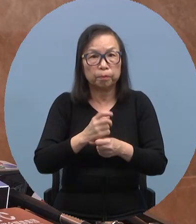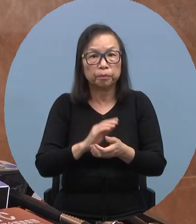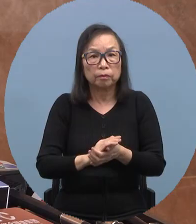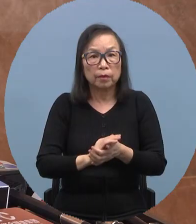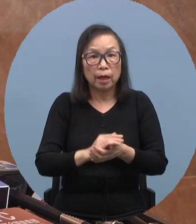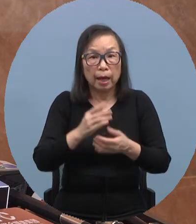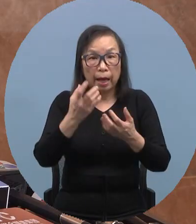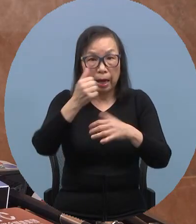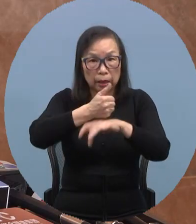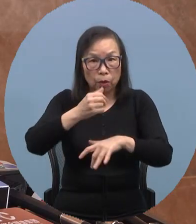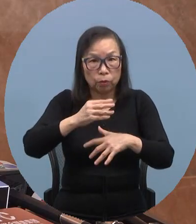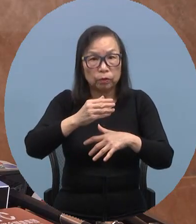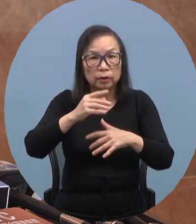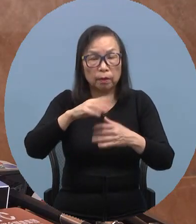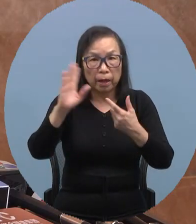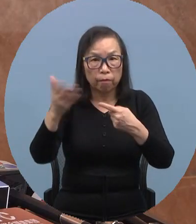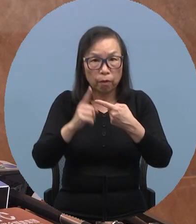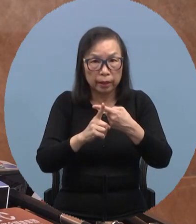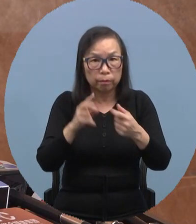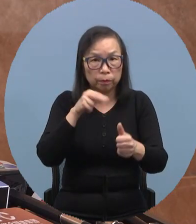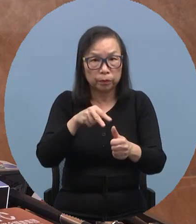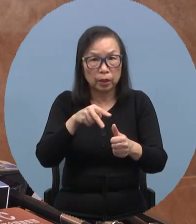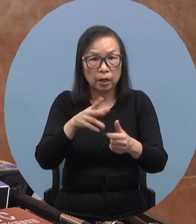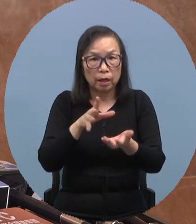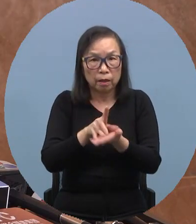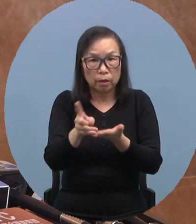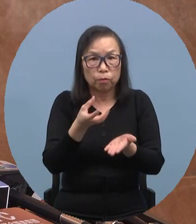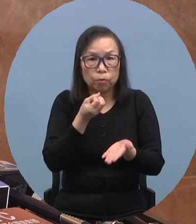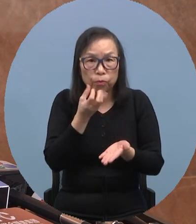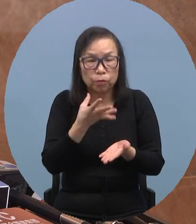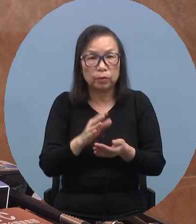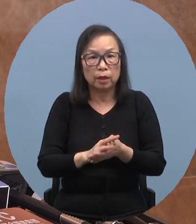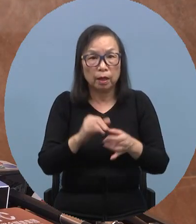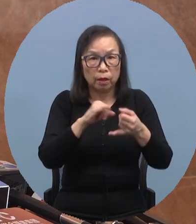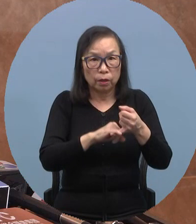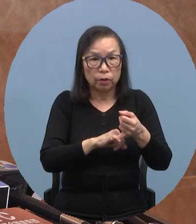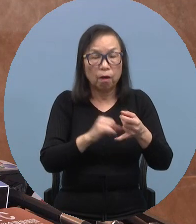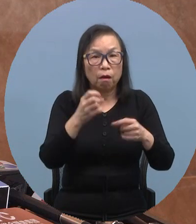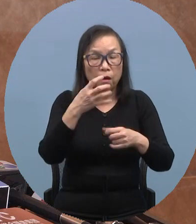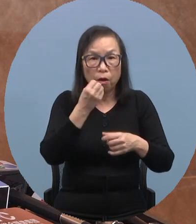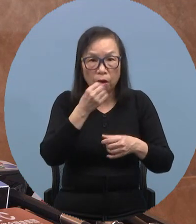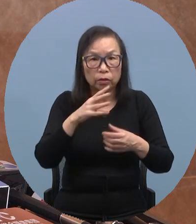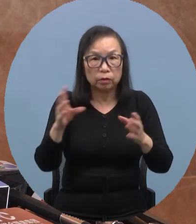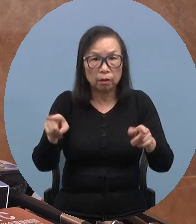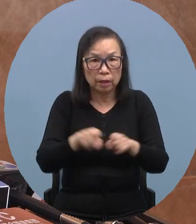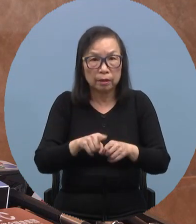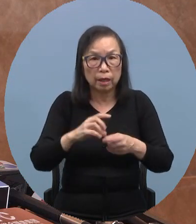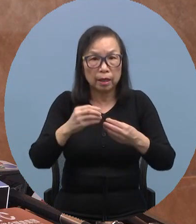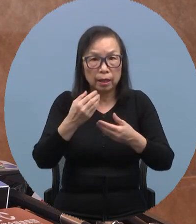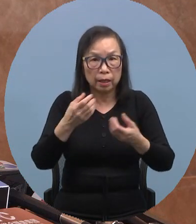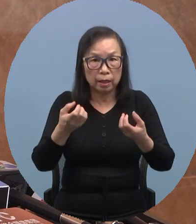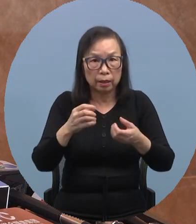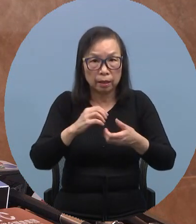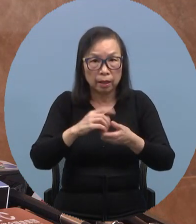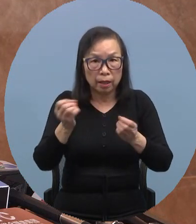咁就系統建設同埋風險管理等咧係提供專業嘅意見。咁滬港咧將會攜手去推動呢個結算平台